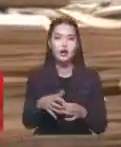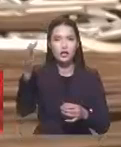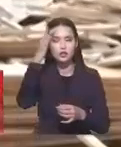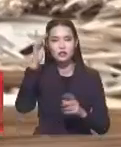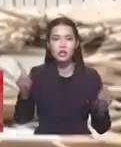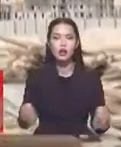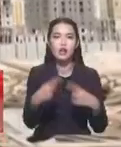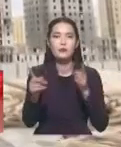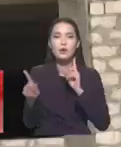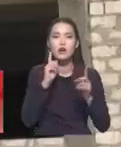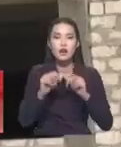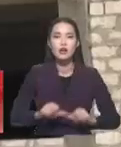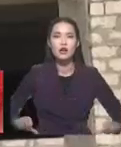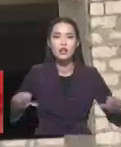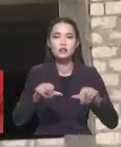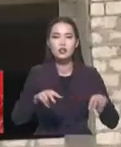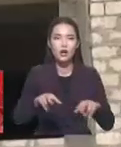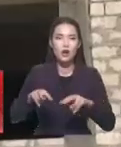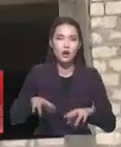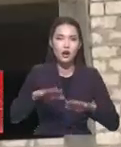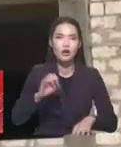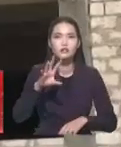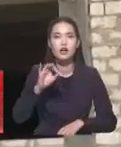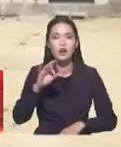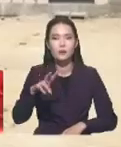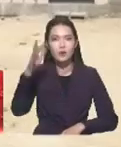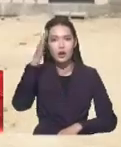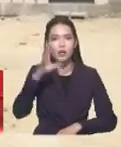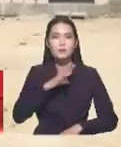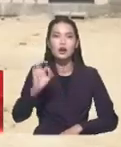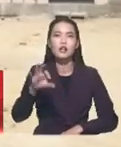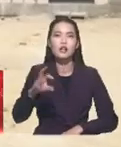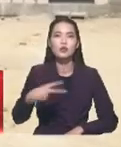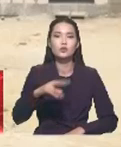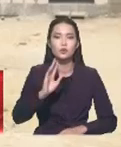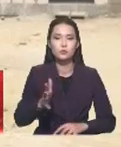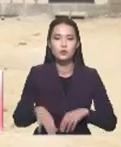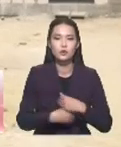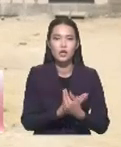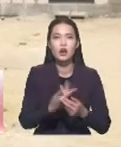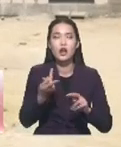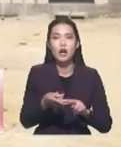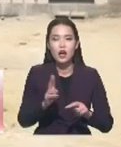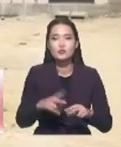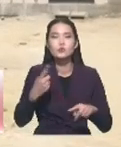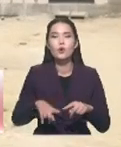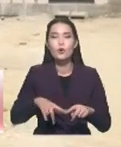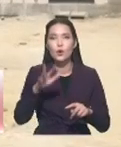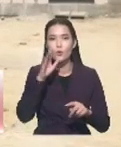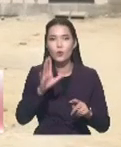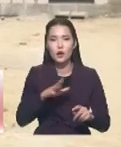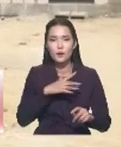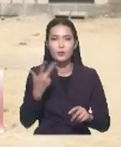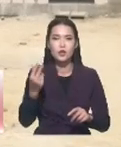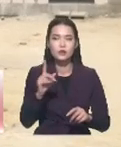на заседании комиссии партконтроля. Оно состоится 27 октября. В этой школе в селе Акшукур дети учатся в три смены. И